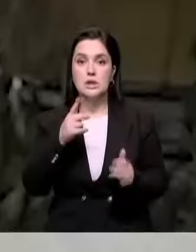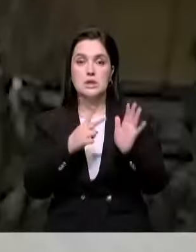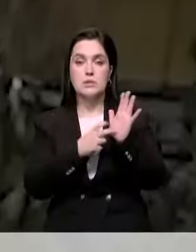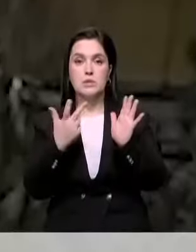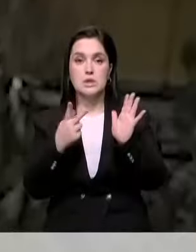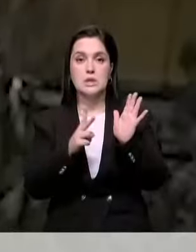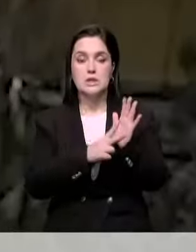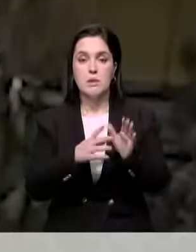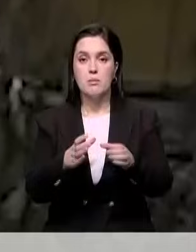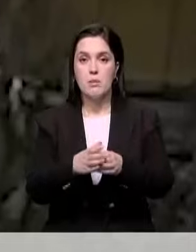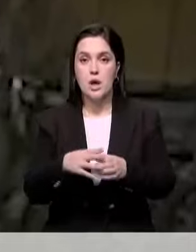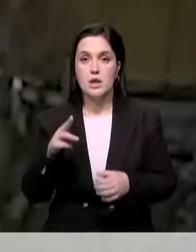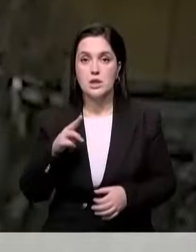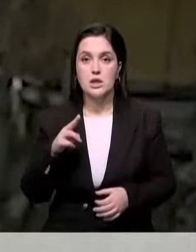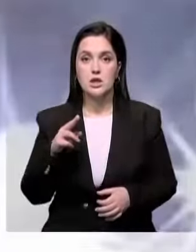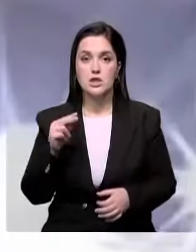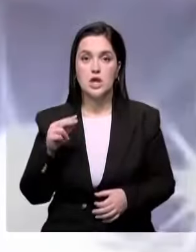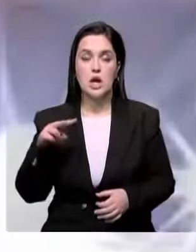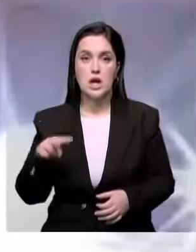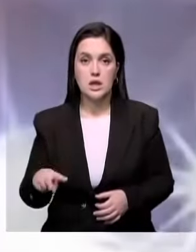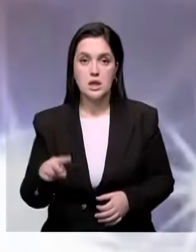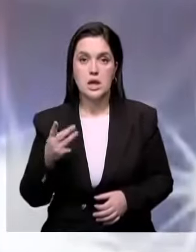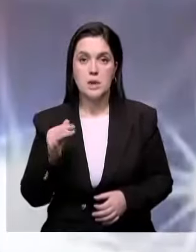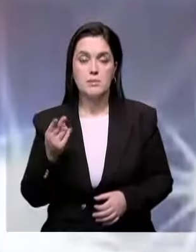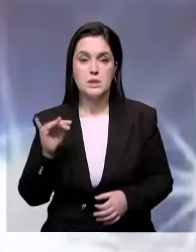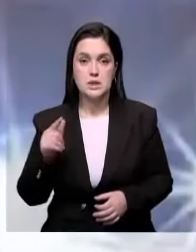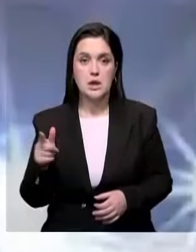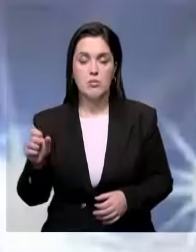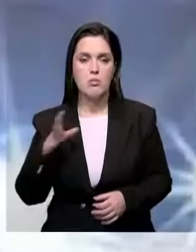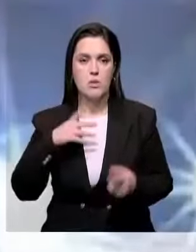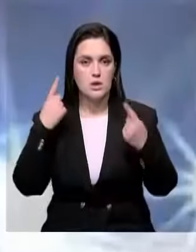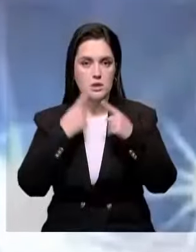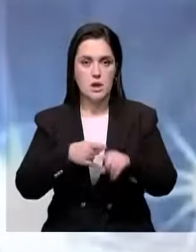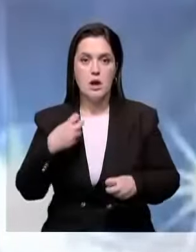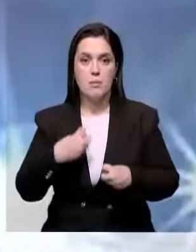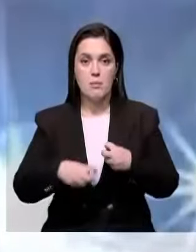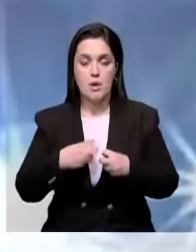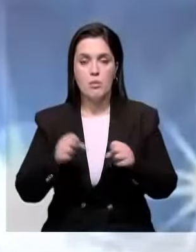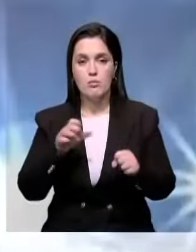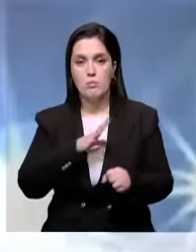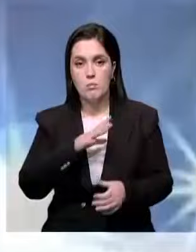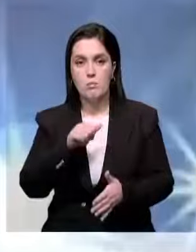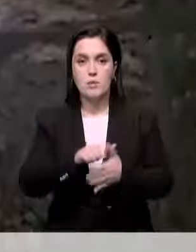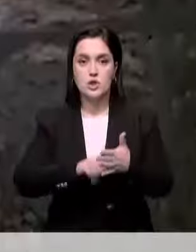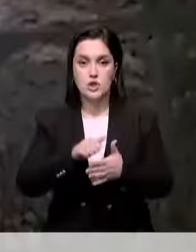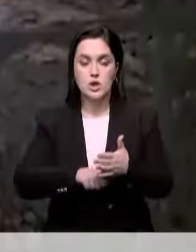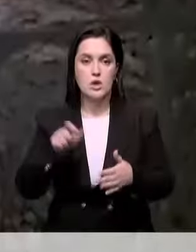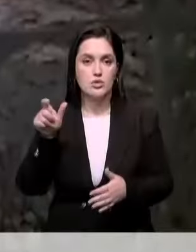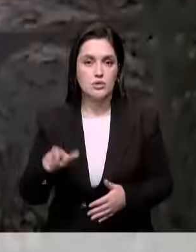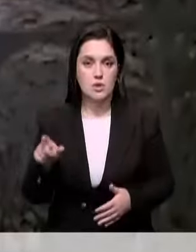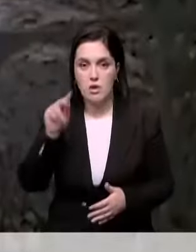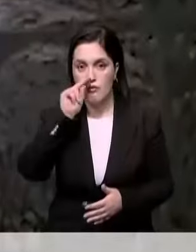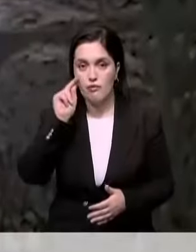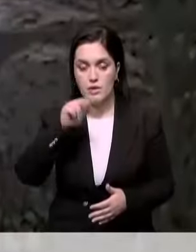737 компании DHL, летевшего из Лейпцига, могли возникнуть технические неполадки. Не исключено, что причиной также мог